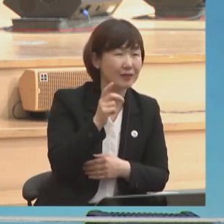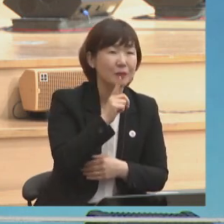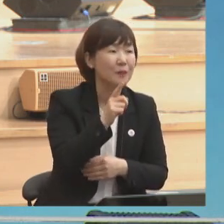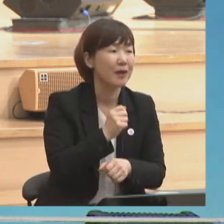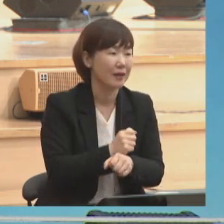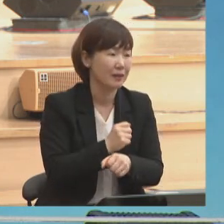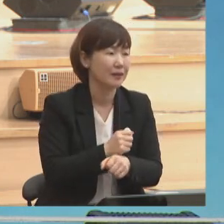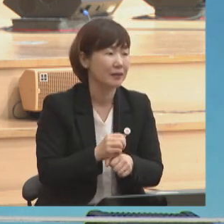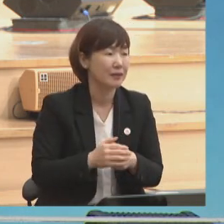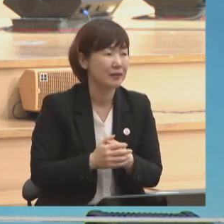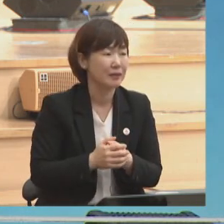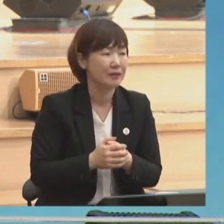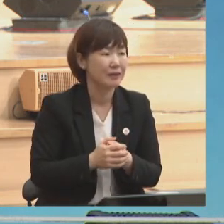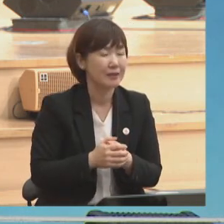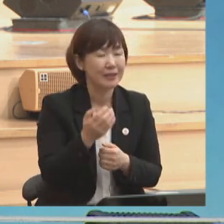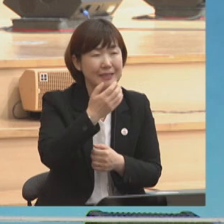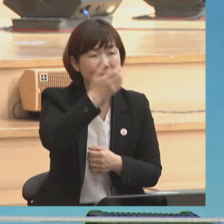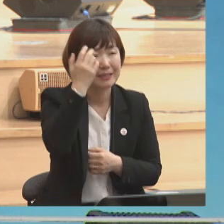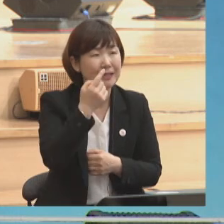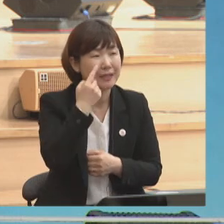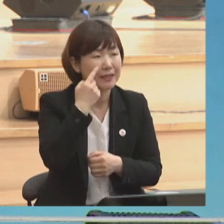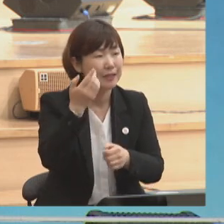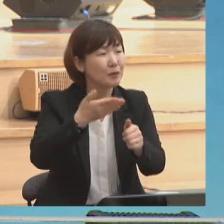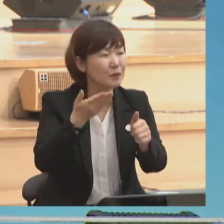얘기잖아요. 상상해 보셨어요?